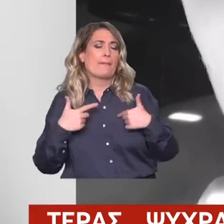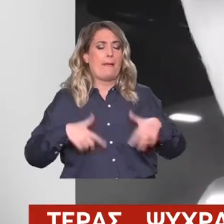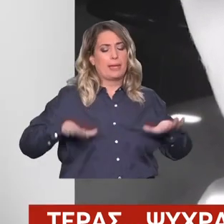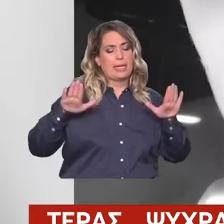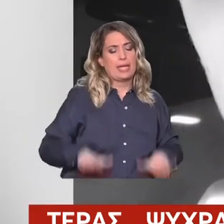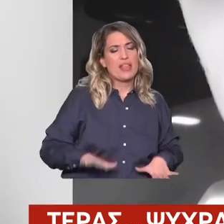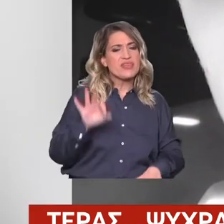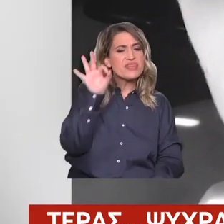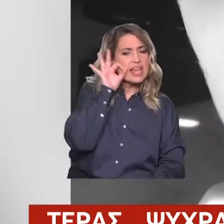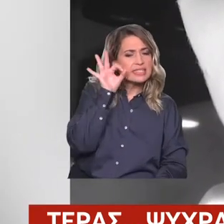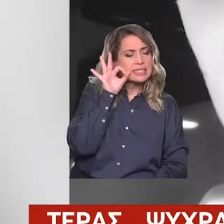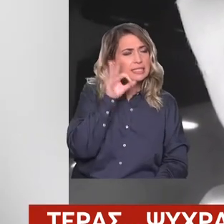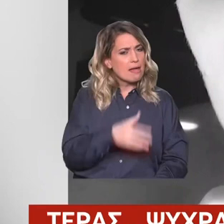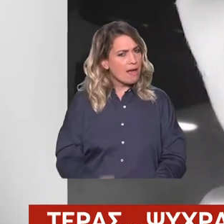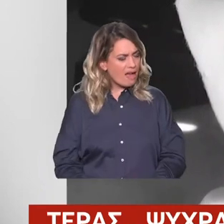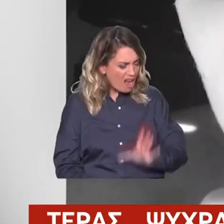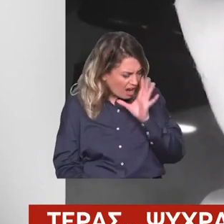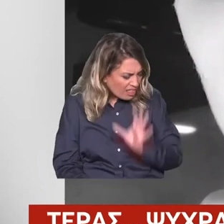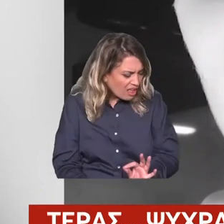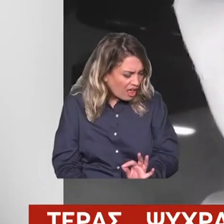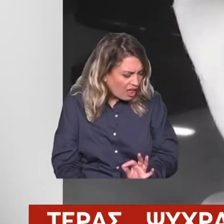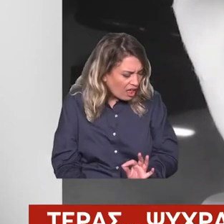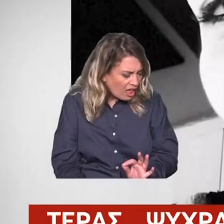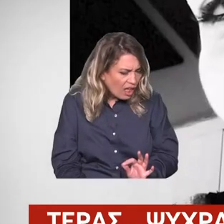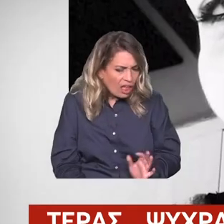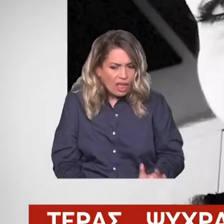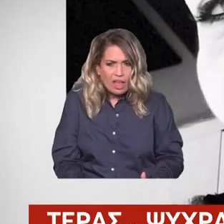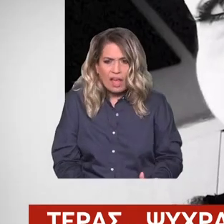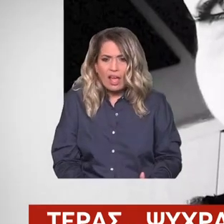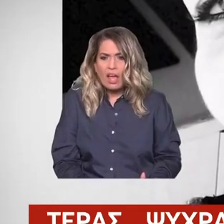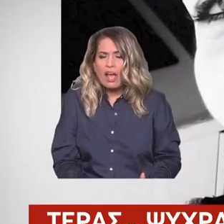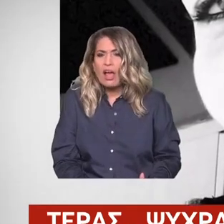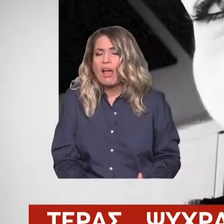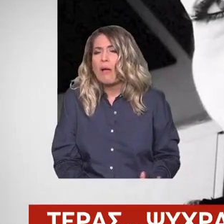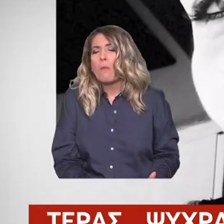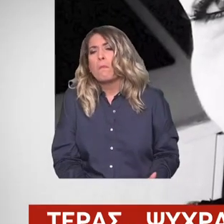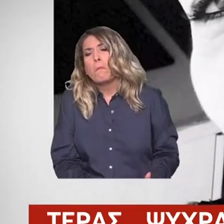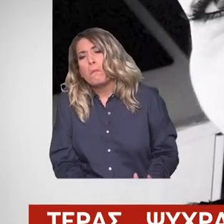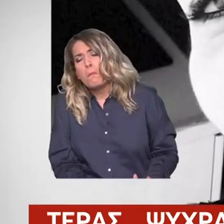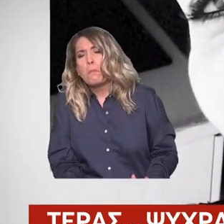ερευνηθεί εκείνη τη στιγμή και δεν μπορούσε να πάρει αναβολή.